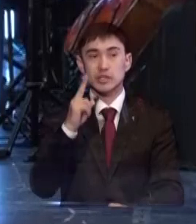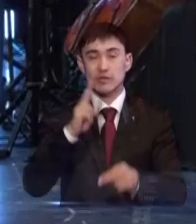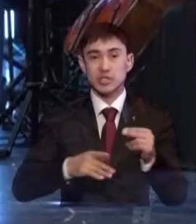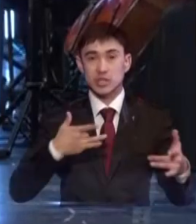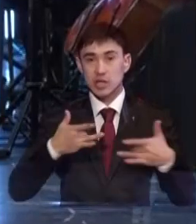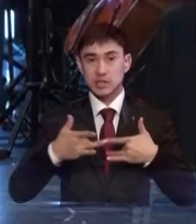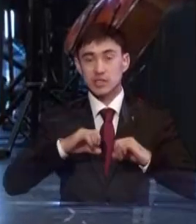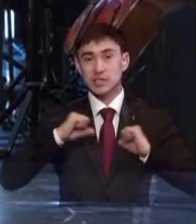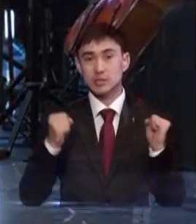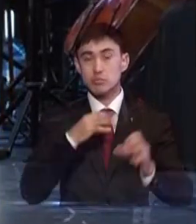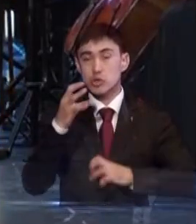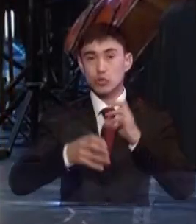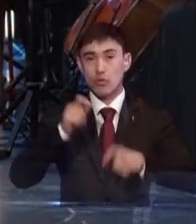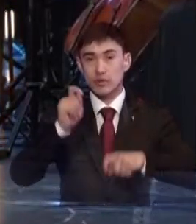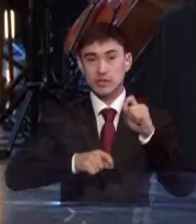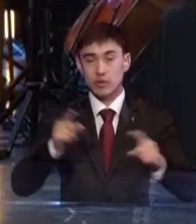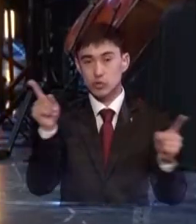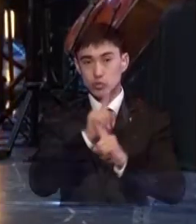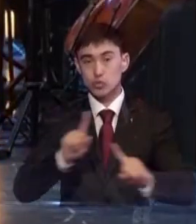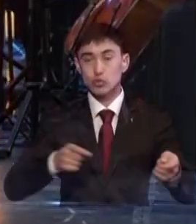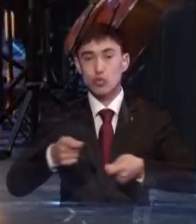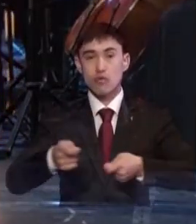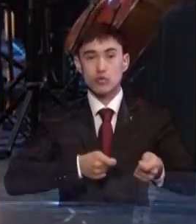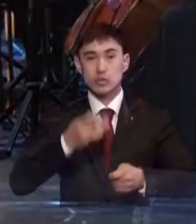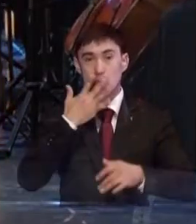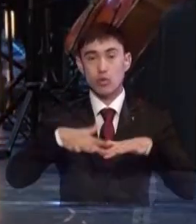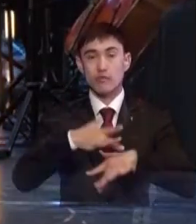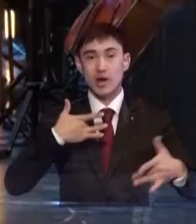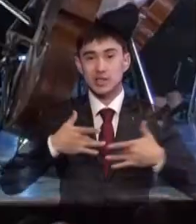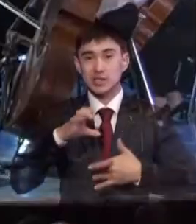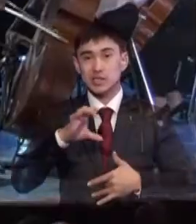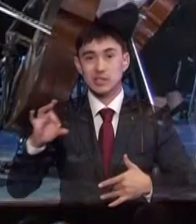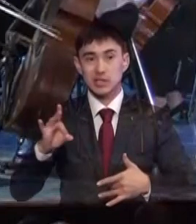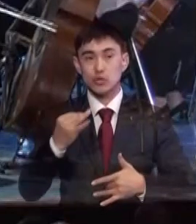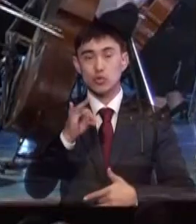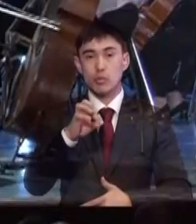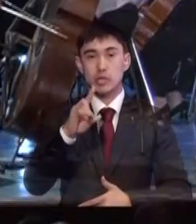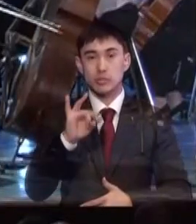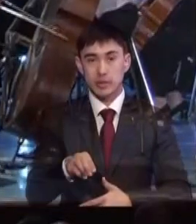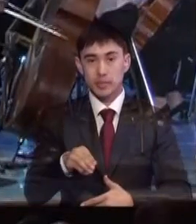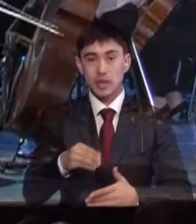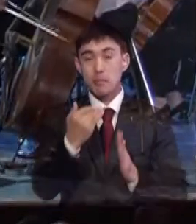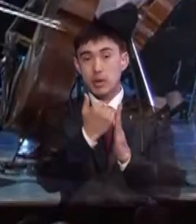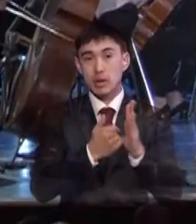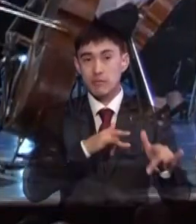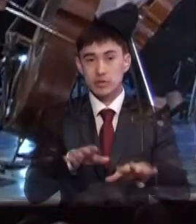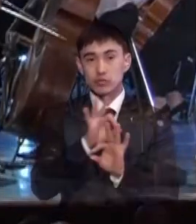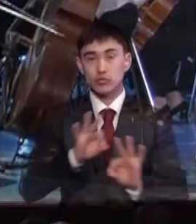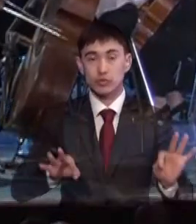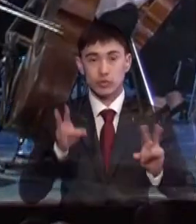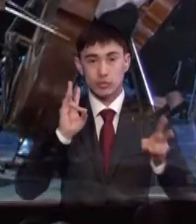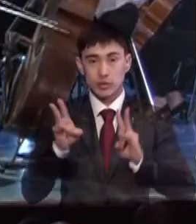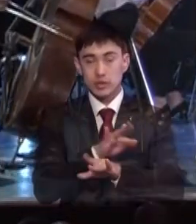гала-концерт зимнего международного фестиваля искусств под руководством народного артиста из СССР Юрия Башмета. В программе вечера звучали